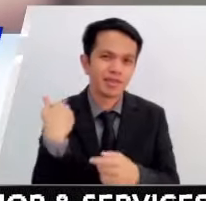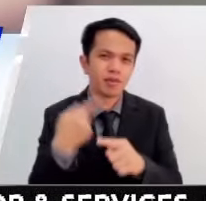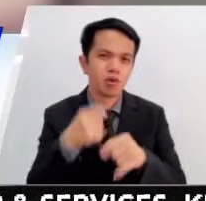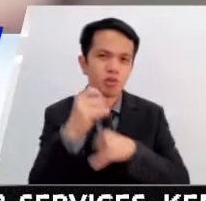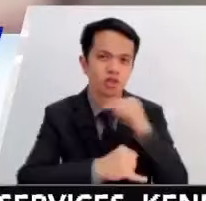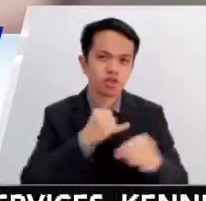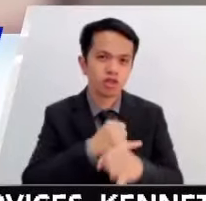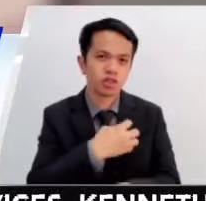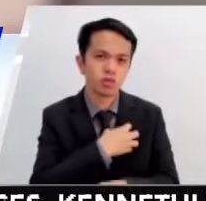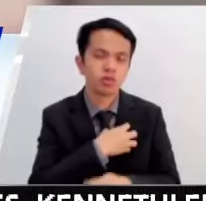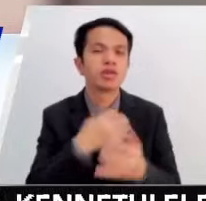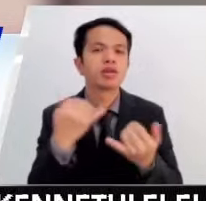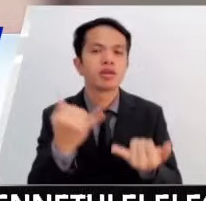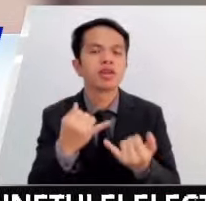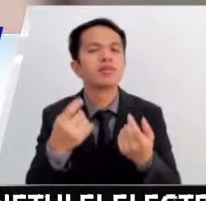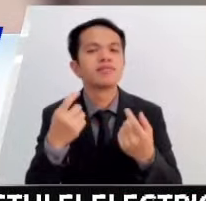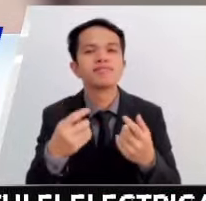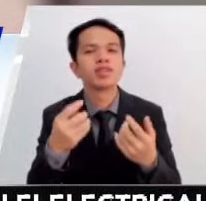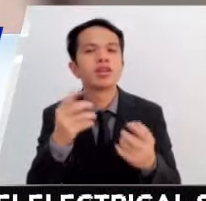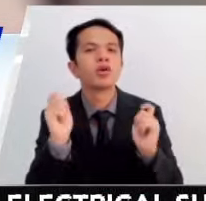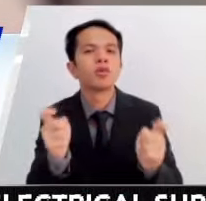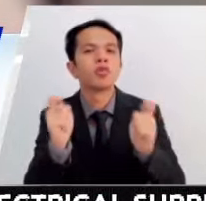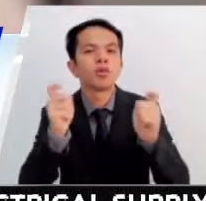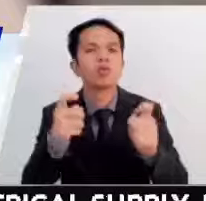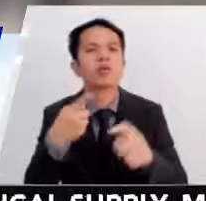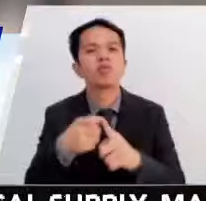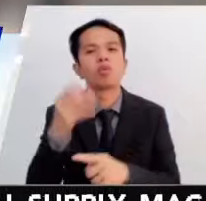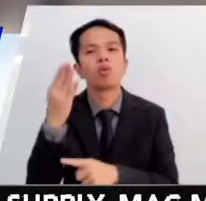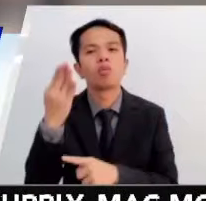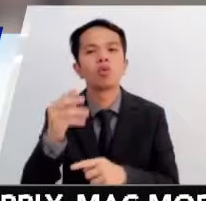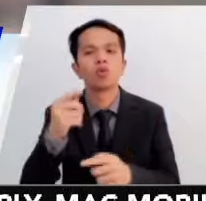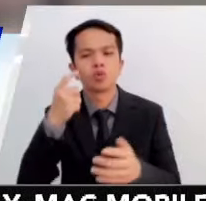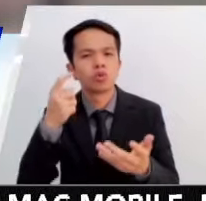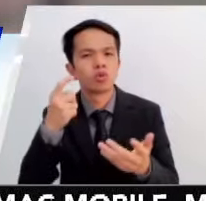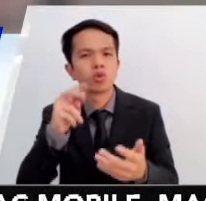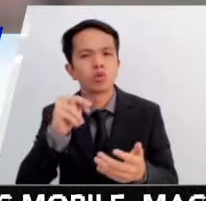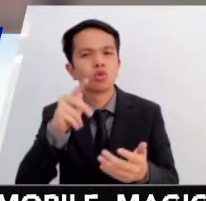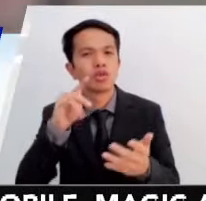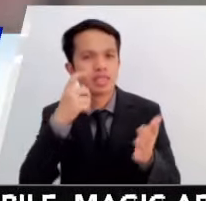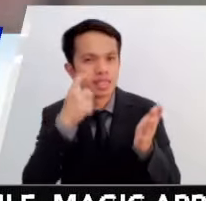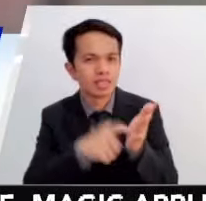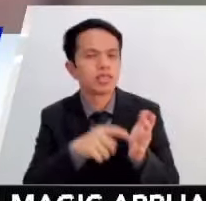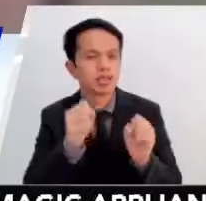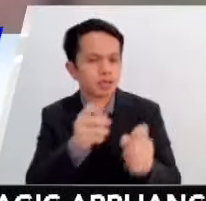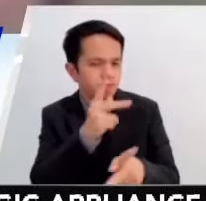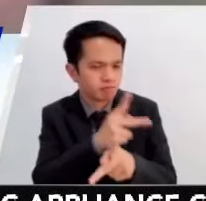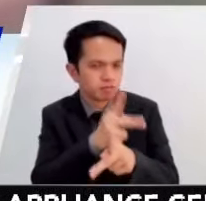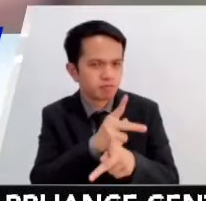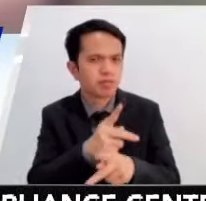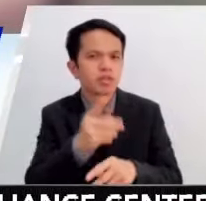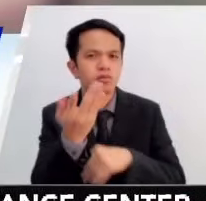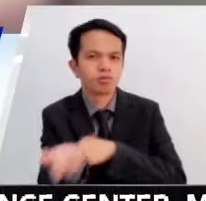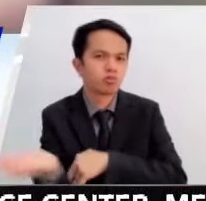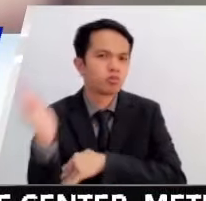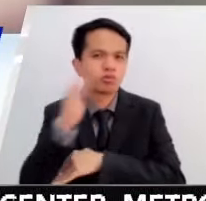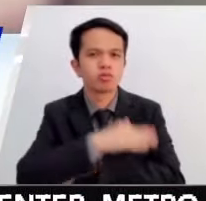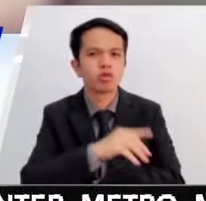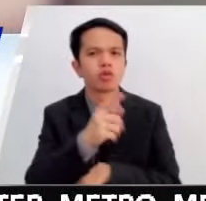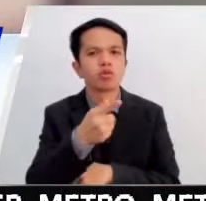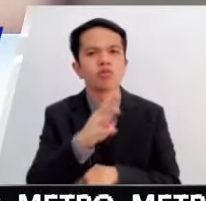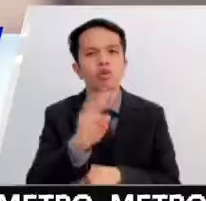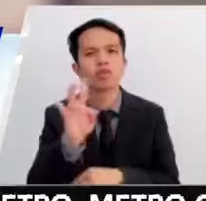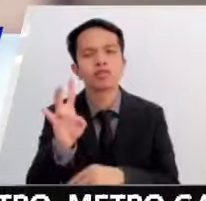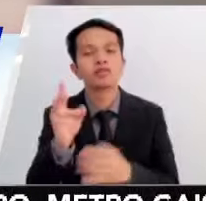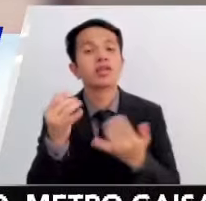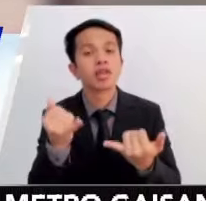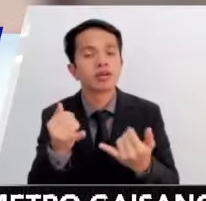yung paglabas ng tinatawag nating blue notice para mabantayan po siya ng 24/7. Mm-hmm. But then again, nangako po ang ating mga counterparts na